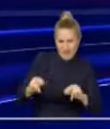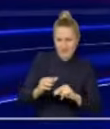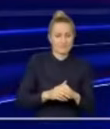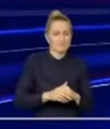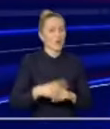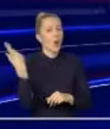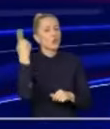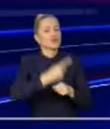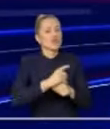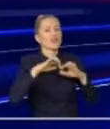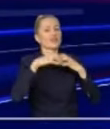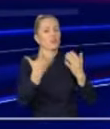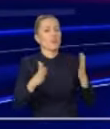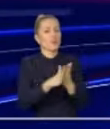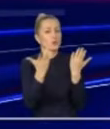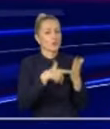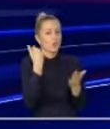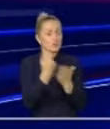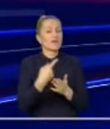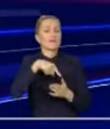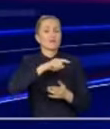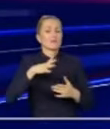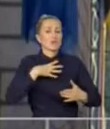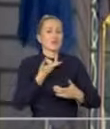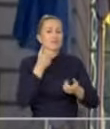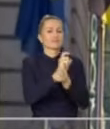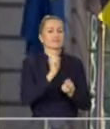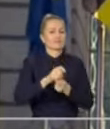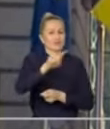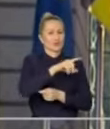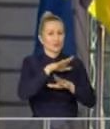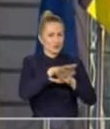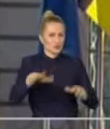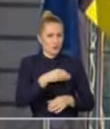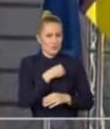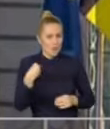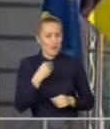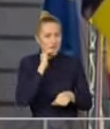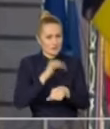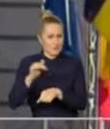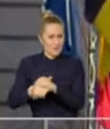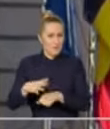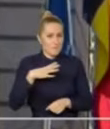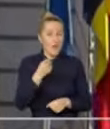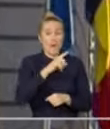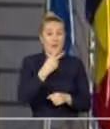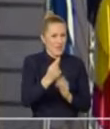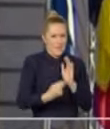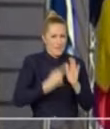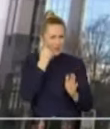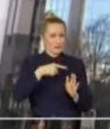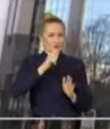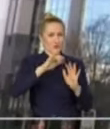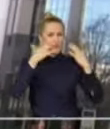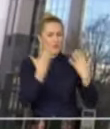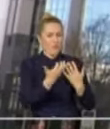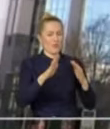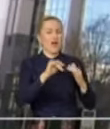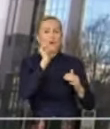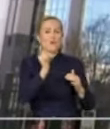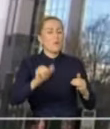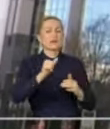Trybunału Konstytucyjnego spotkało się z aprobatą wielu Polek. To nie pierwszy raz, kiedy Parlament Europejski zajmuje się tematami zastępczymi